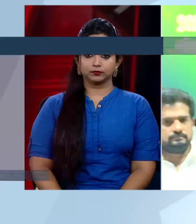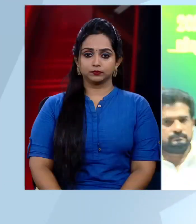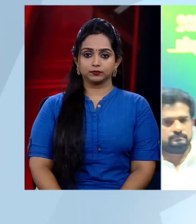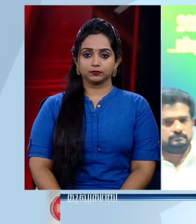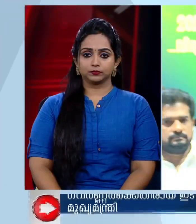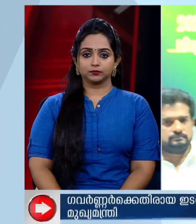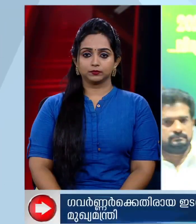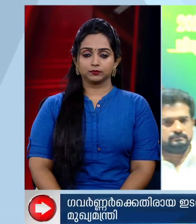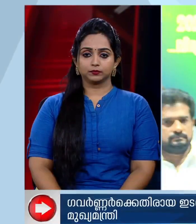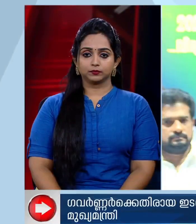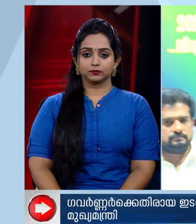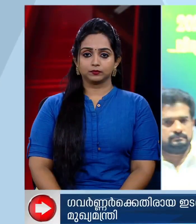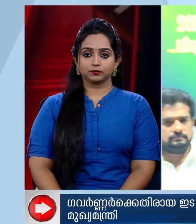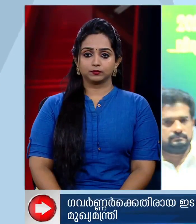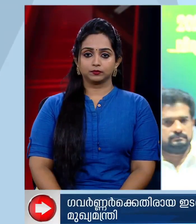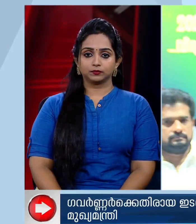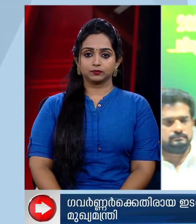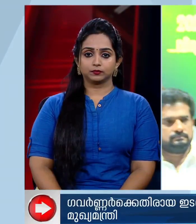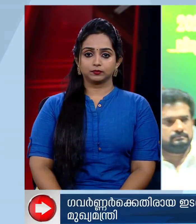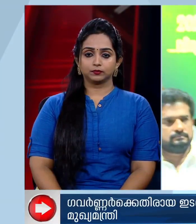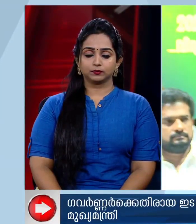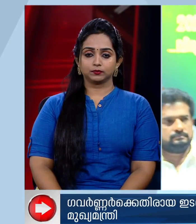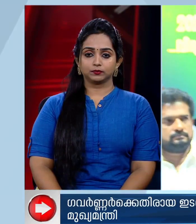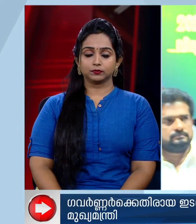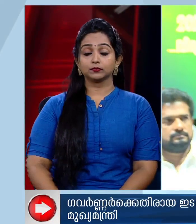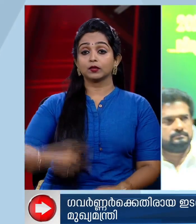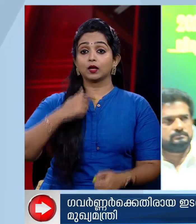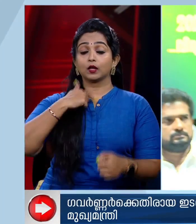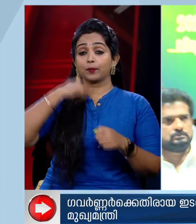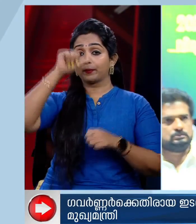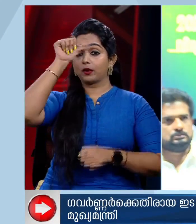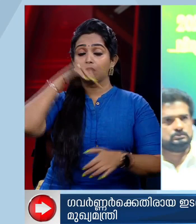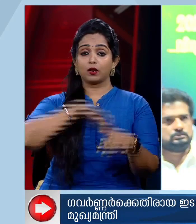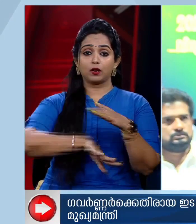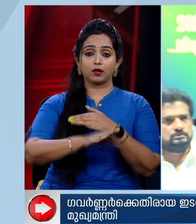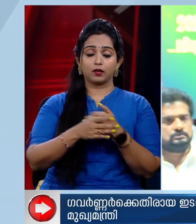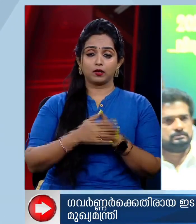കാര്യങ്ങൾ അവർ നീക്കുകയുമാണ്. നമ്മുടെ രാജ്യത്തെ